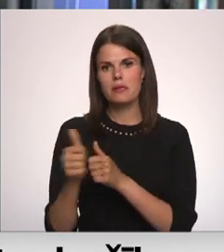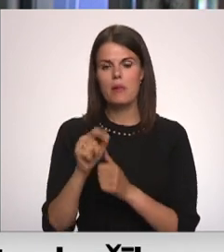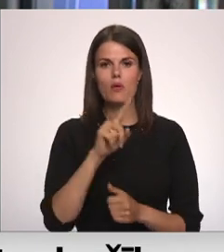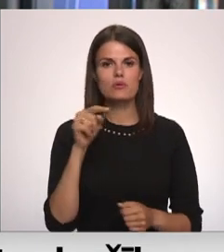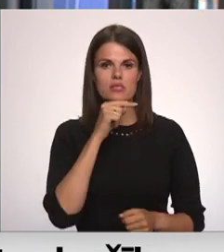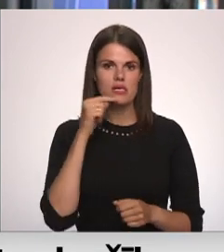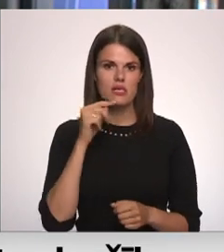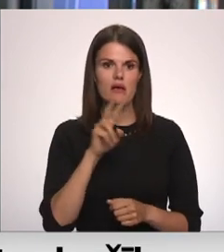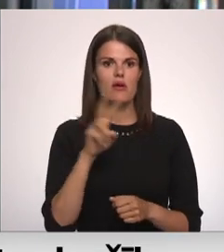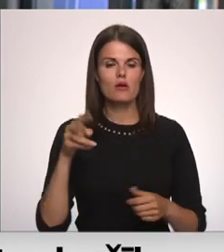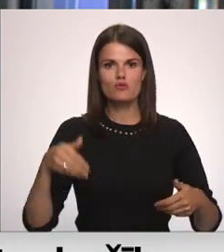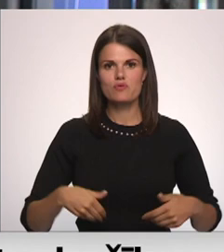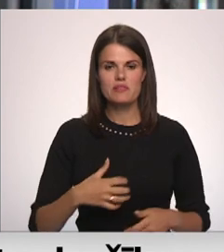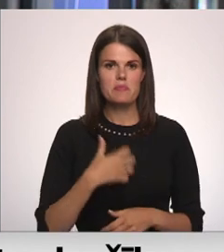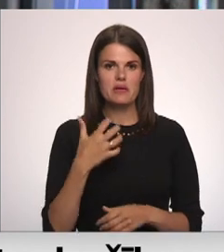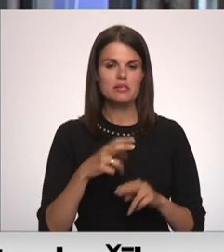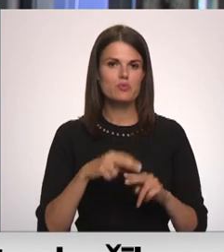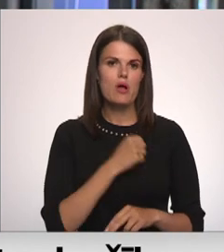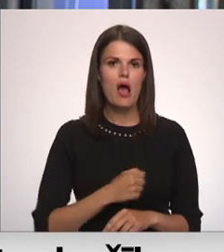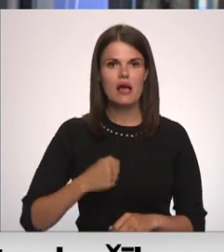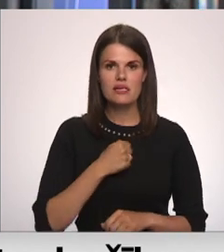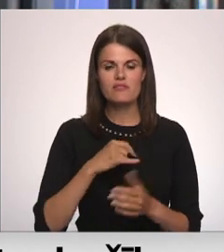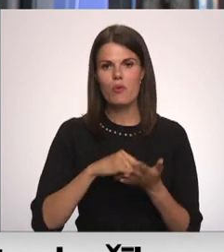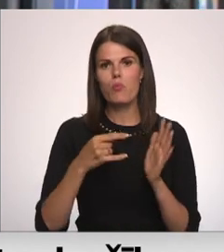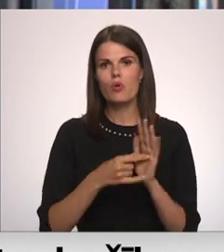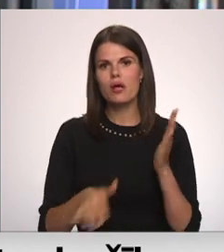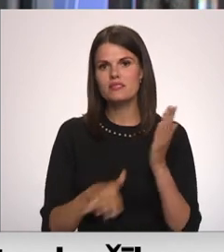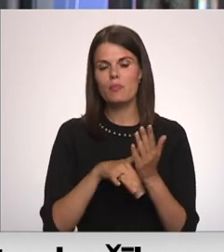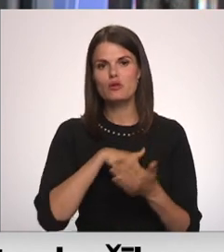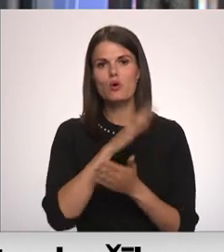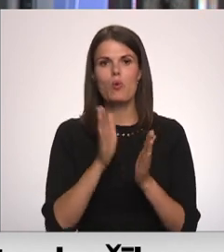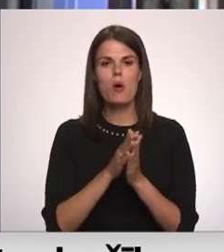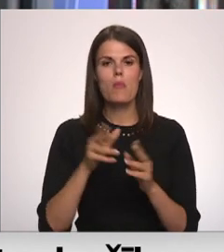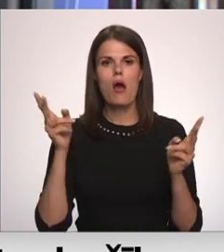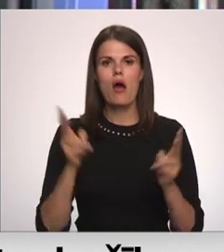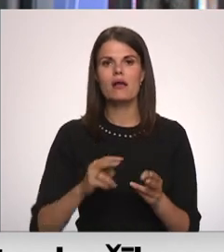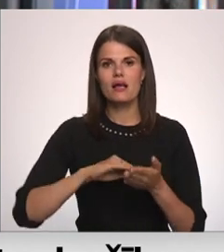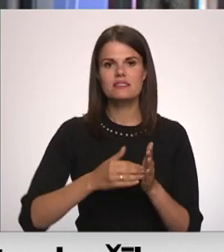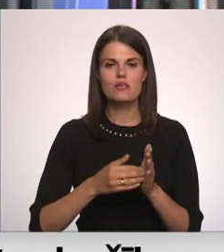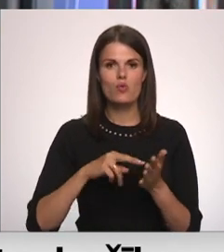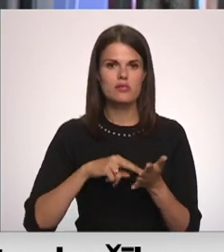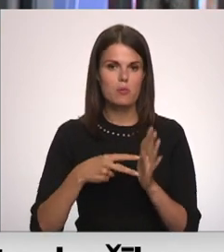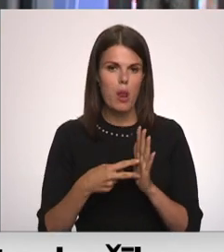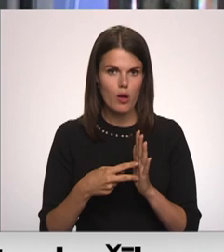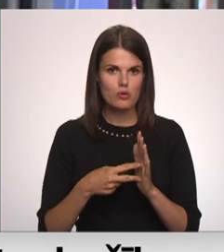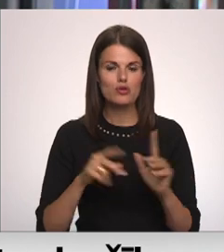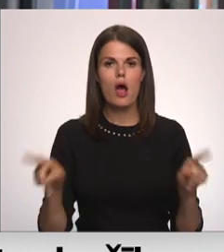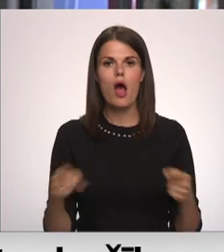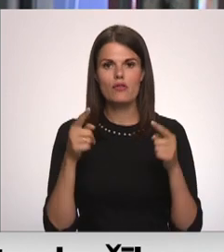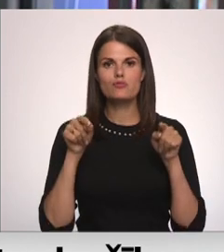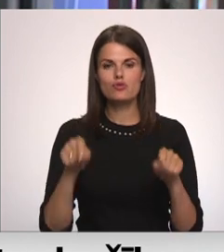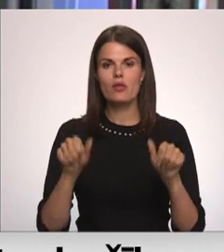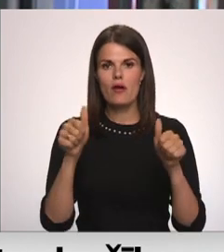Krievija, kas uzvedusies briesmīgi un agresīvi. Projekts palīdz kopējai ārkārtas situāciju plānošanai. Attīstot